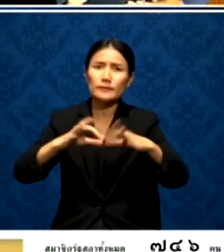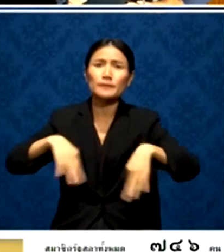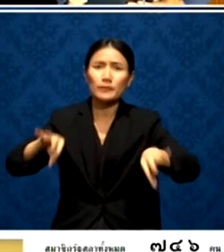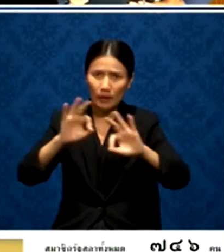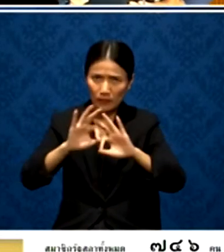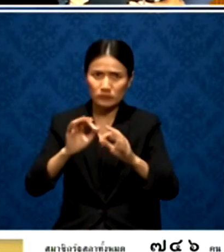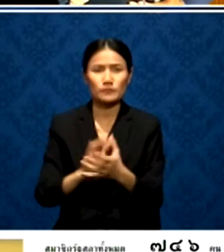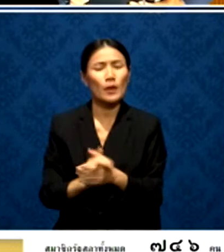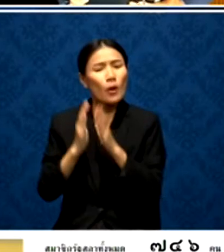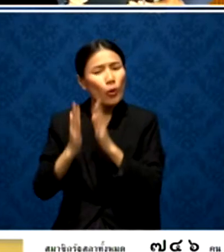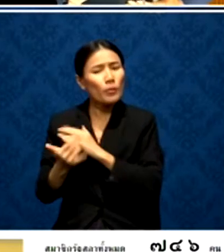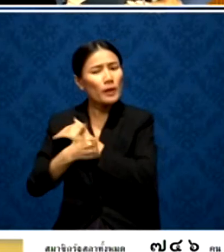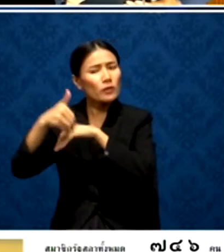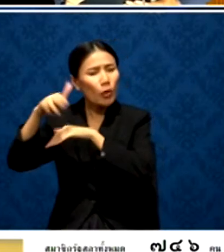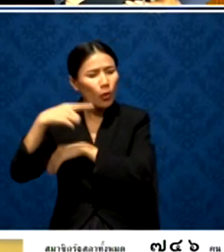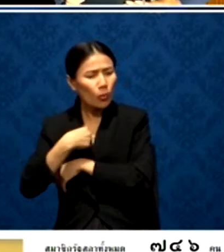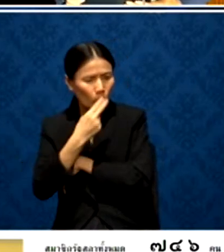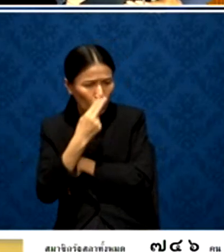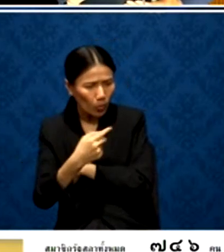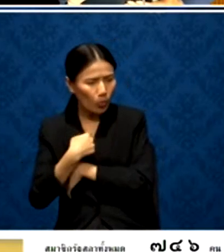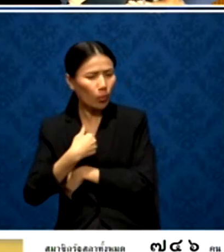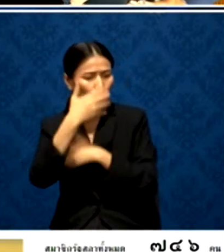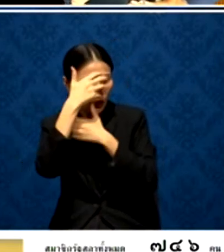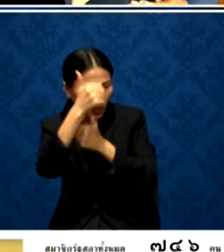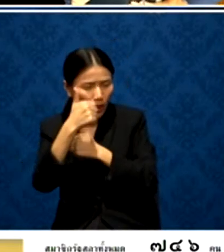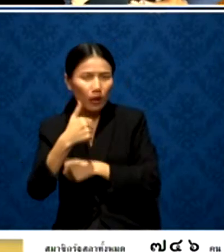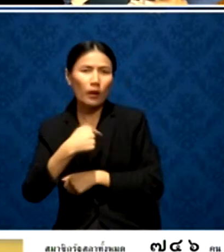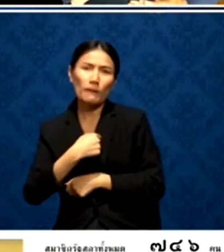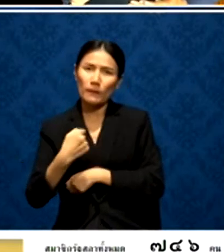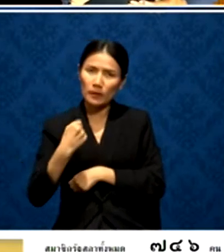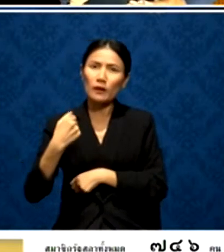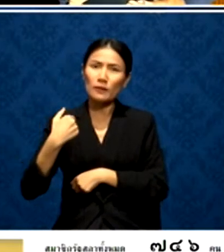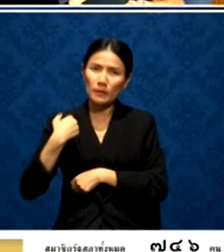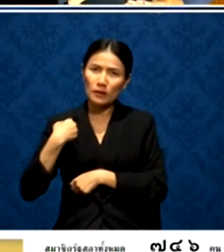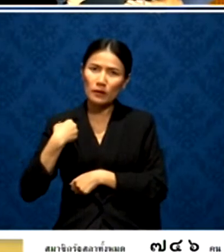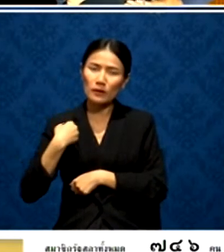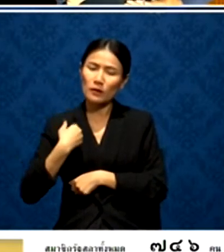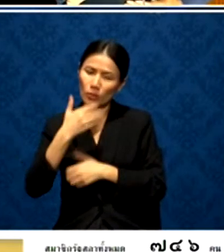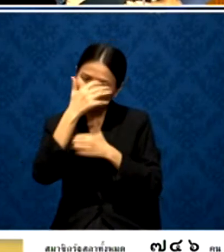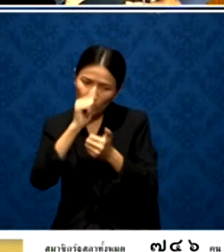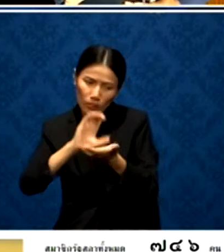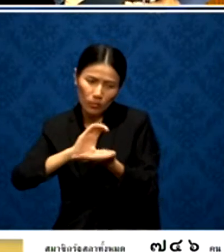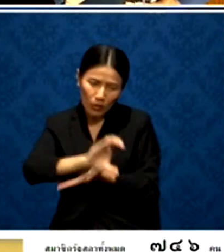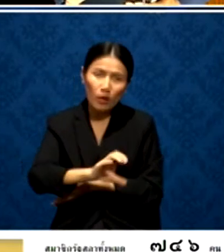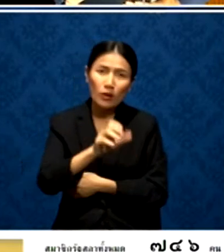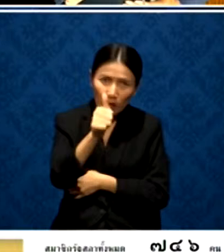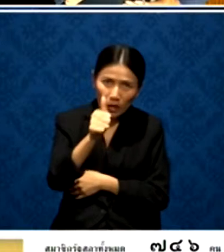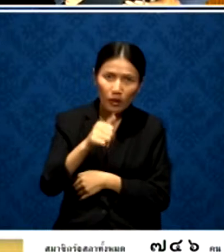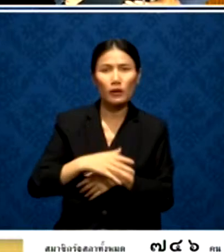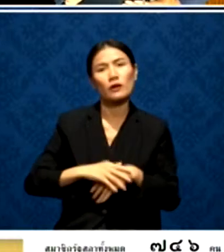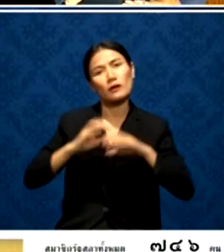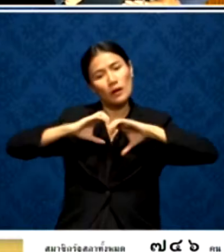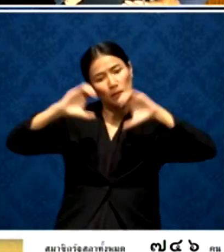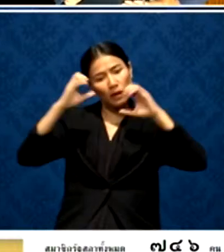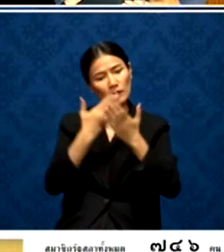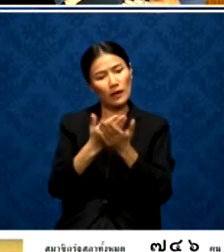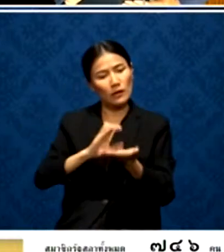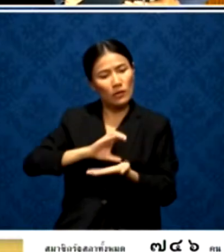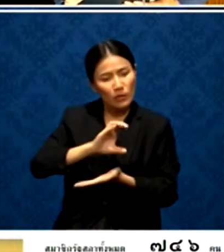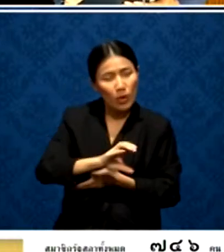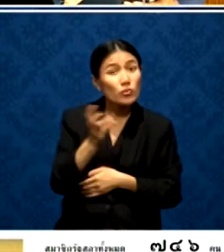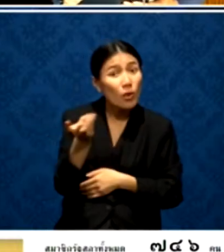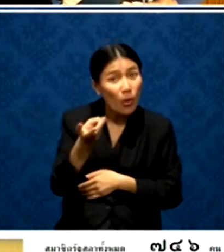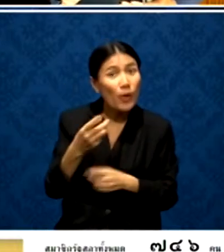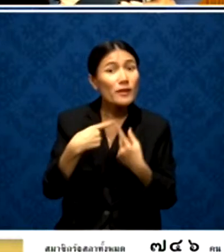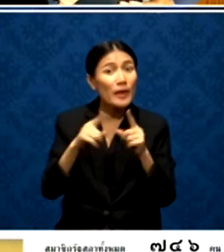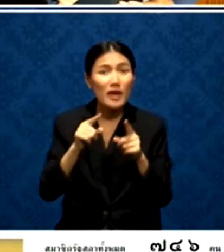เป็นการลงทุนทำให้ประเทศไทยมีหลักนิติธรรมที่น่าเชื่อถือที่ใช้งบประมาณของรัฐน้อยที่สุดแต่ได้ประสิทธิภ